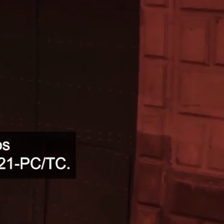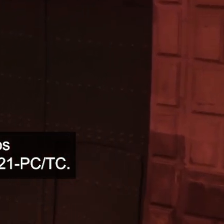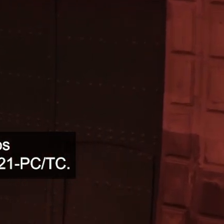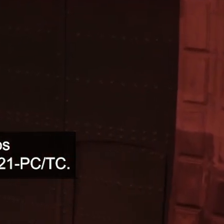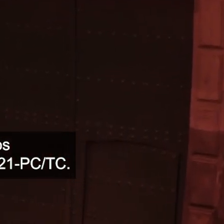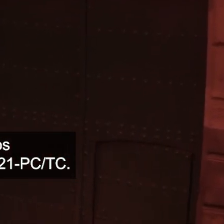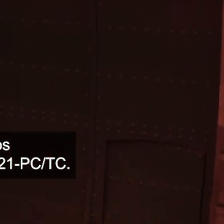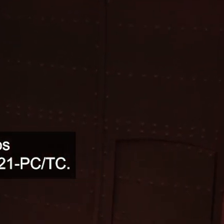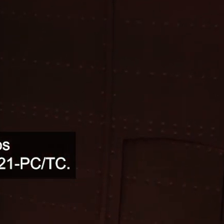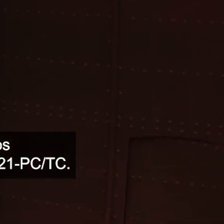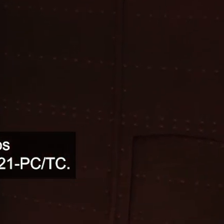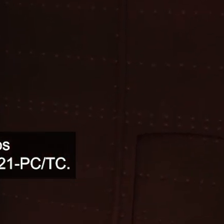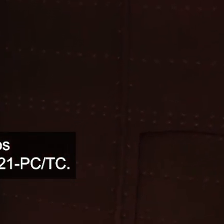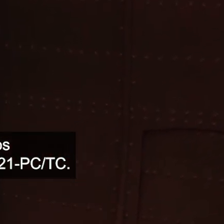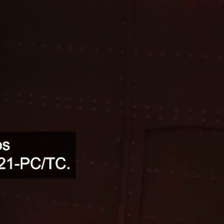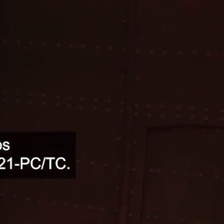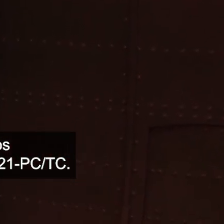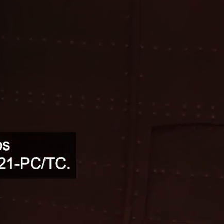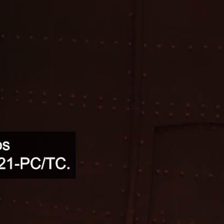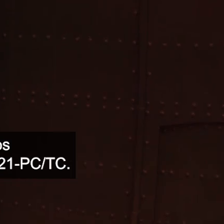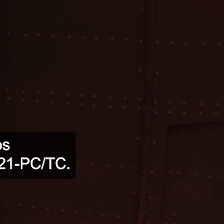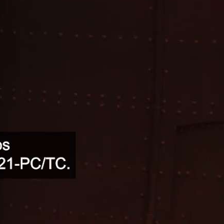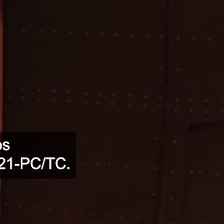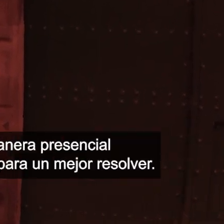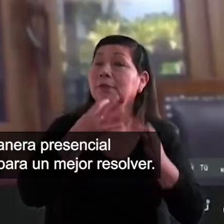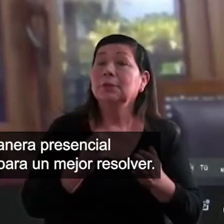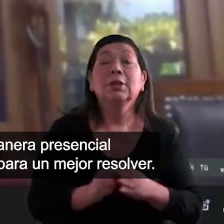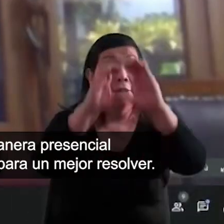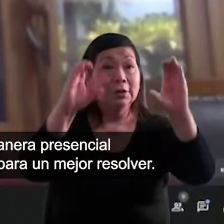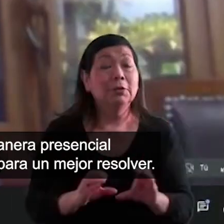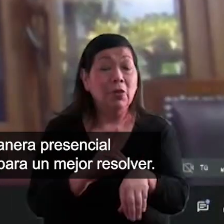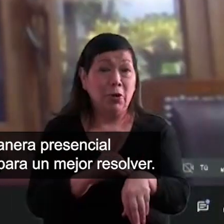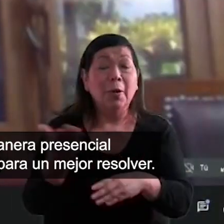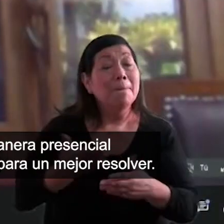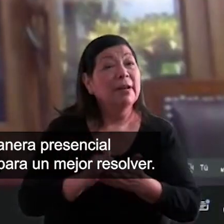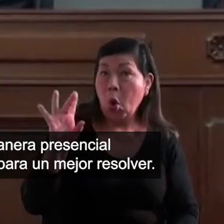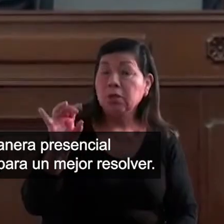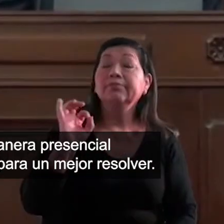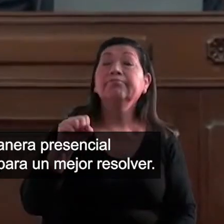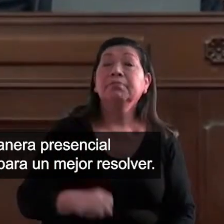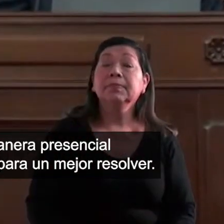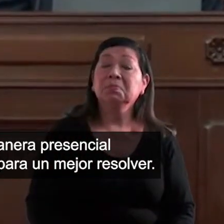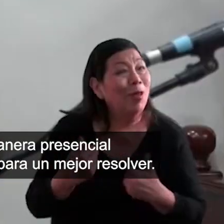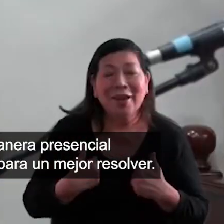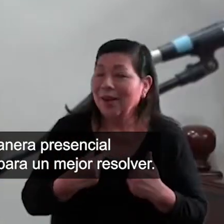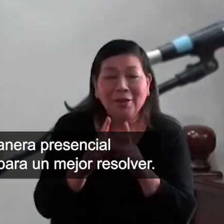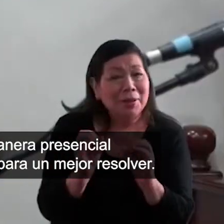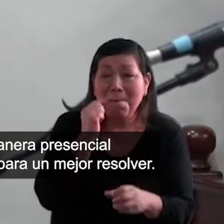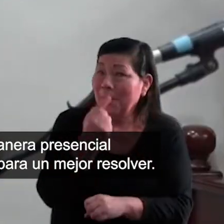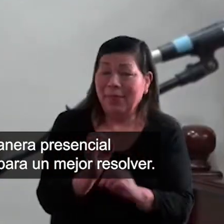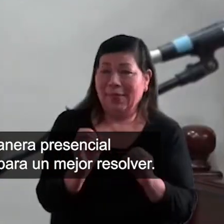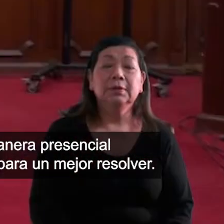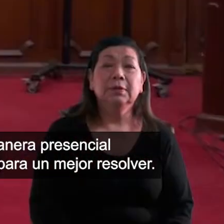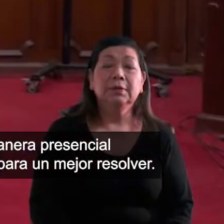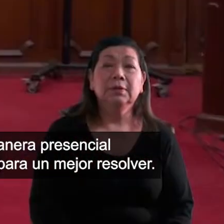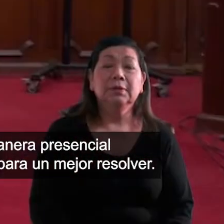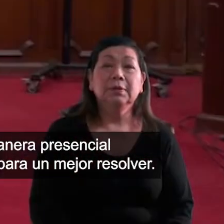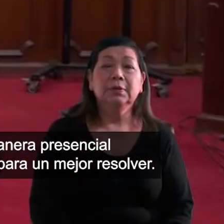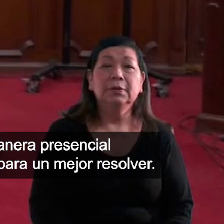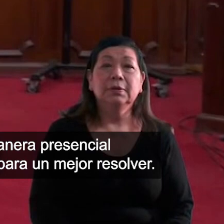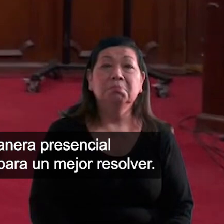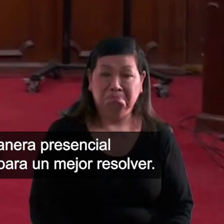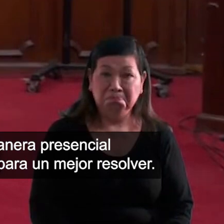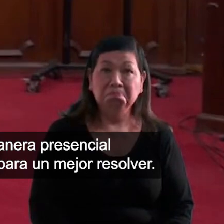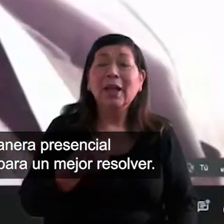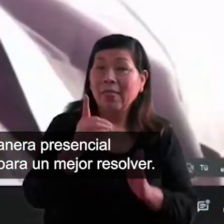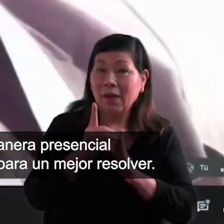suqta pachak hukniyuq yupaychasqa expedientepi. Amachaq hinallataq tumpaq abogadokunam rimariykunku